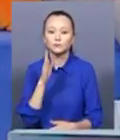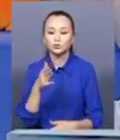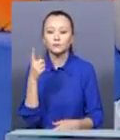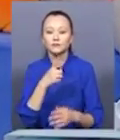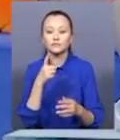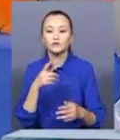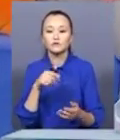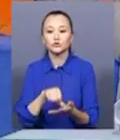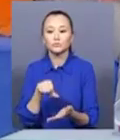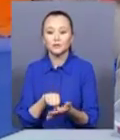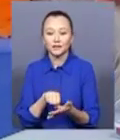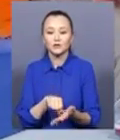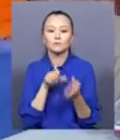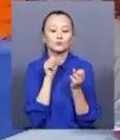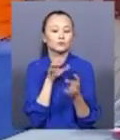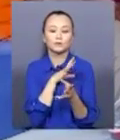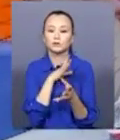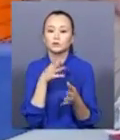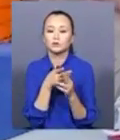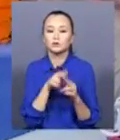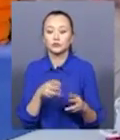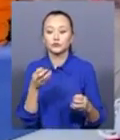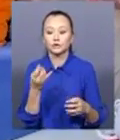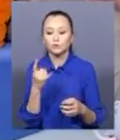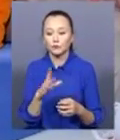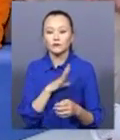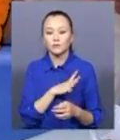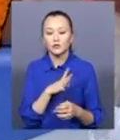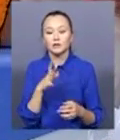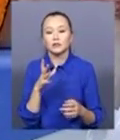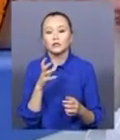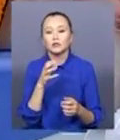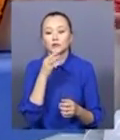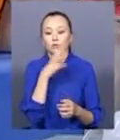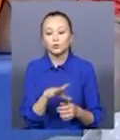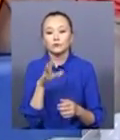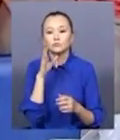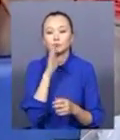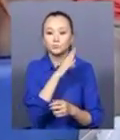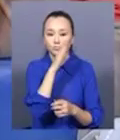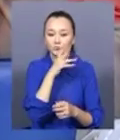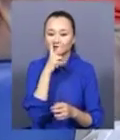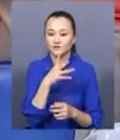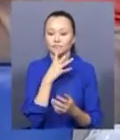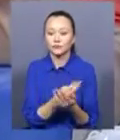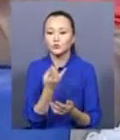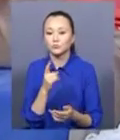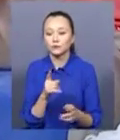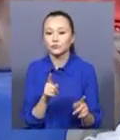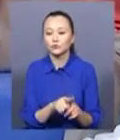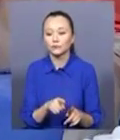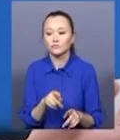первое выступление? Может быть, это еще пока вы ребенком были, я не знаю. Ну каждый родитель видит в своем ребенке